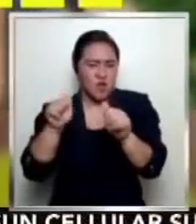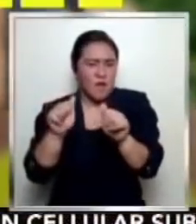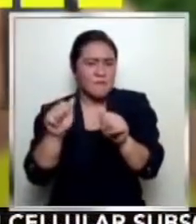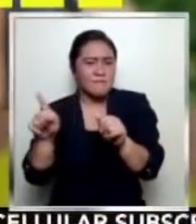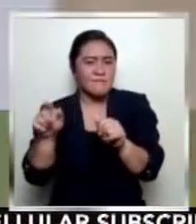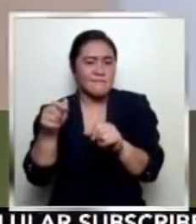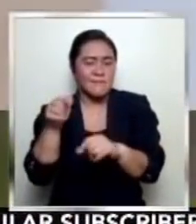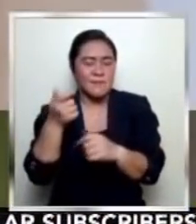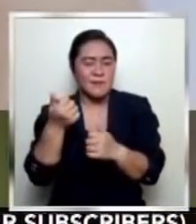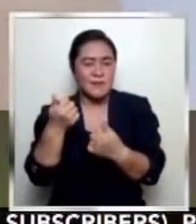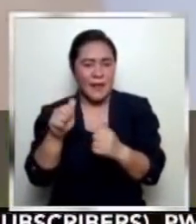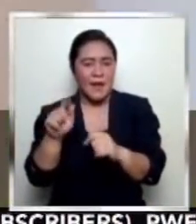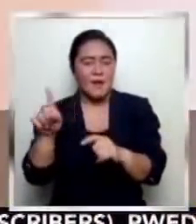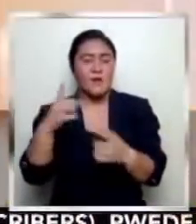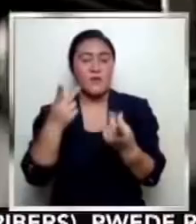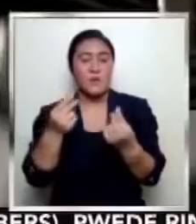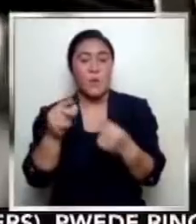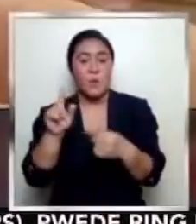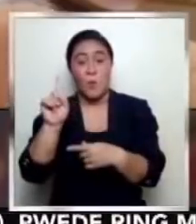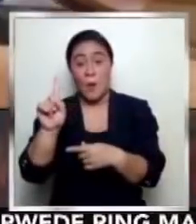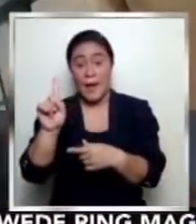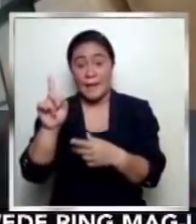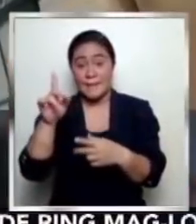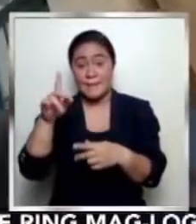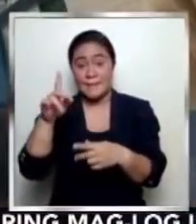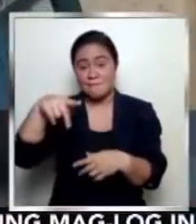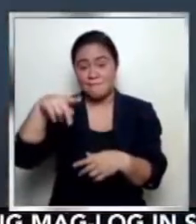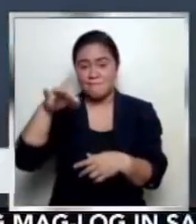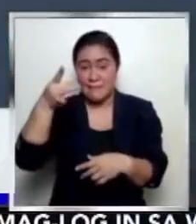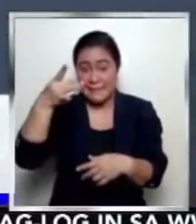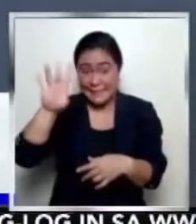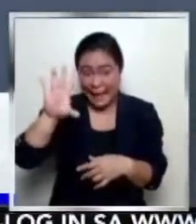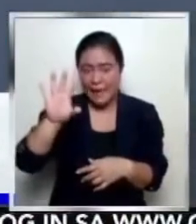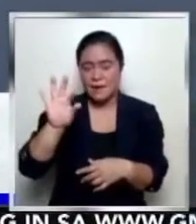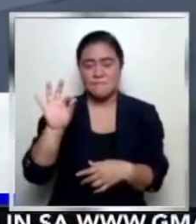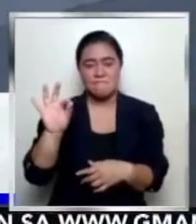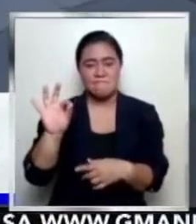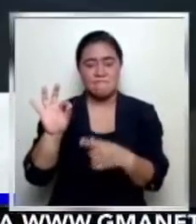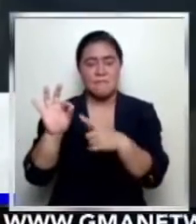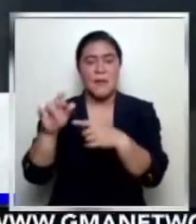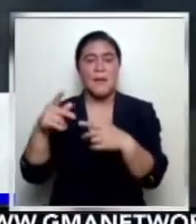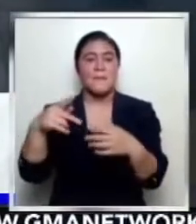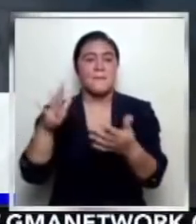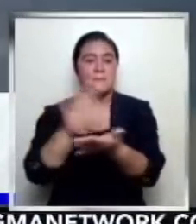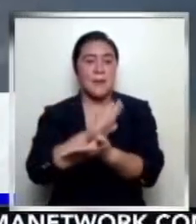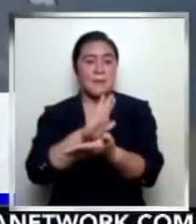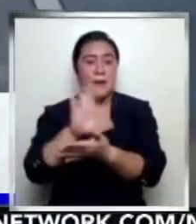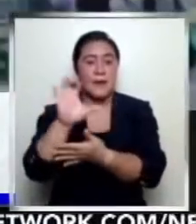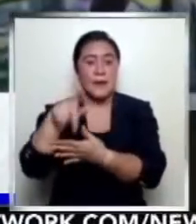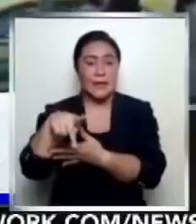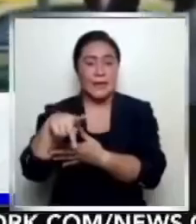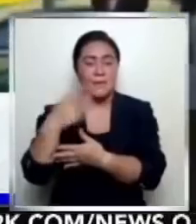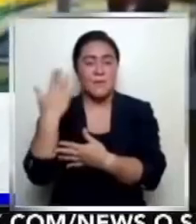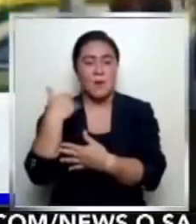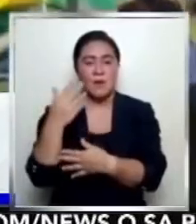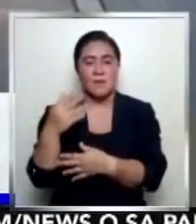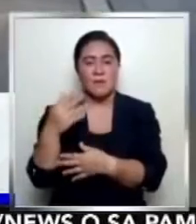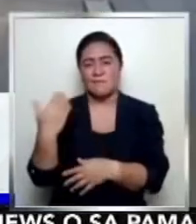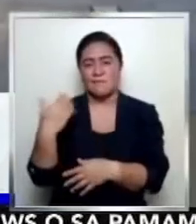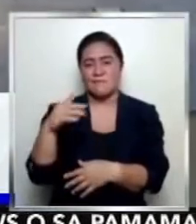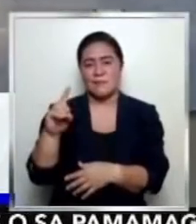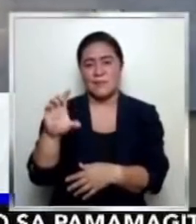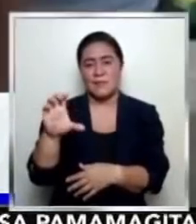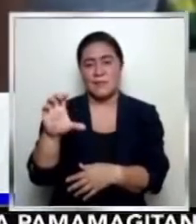Nagsimula ito sa isang pirasong paperclip na hiningi lang ni Clint Lozada noong December 21 para i-trade